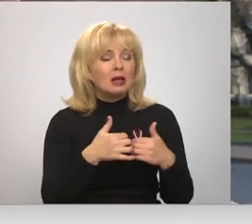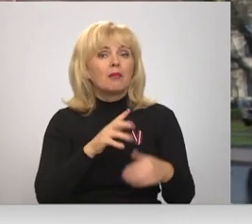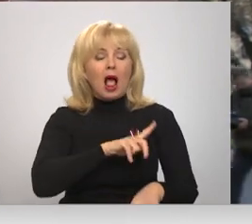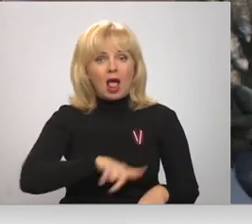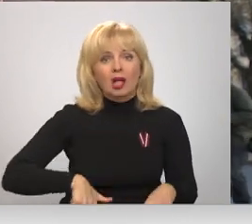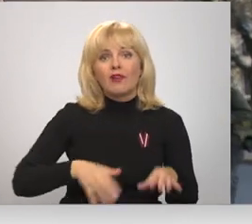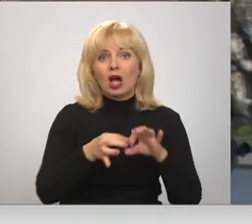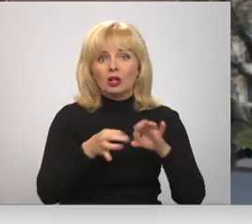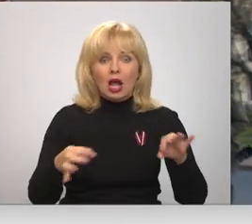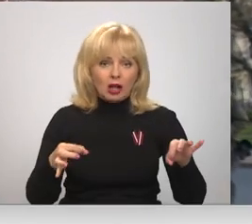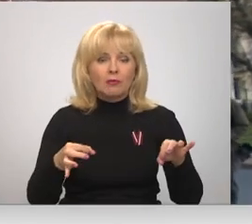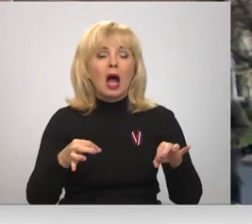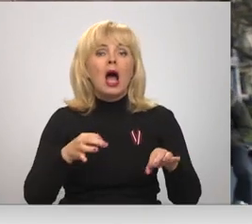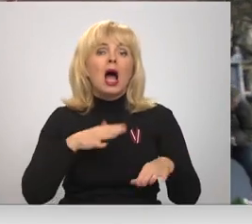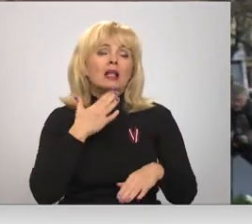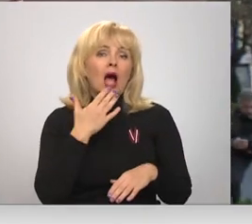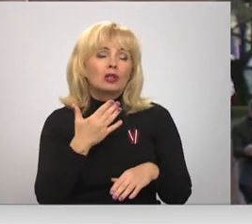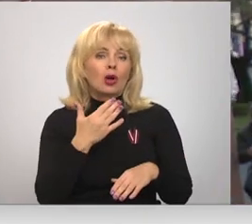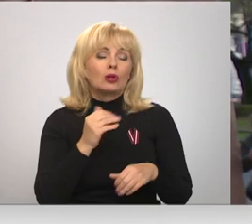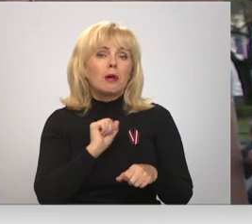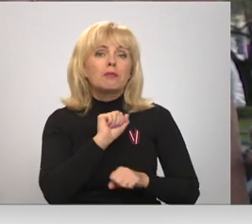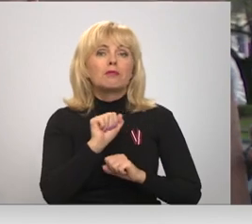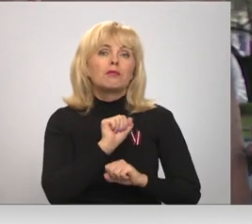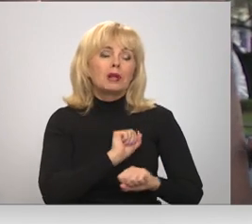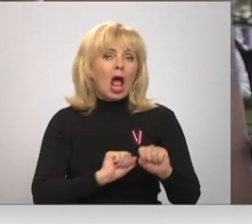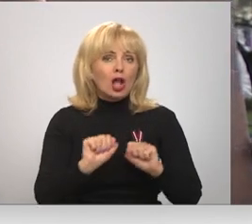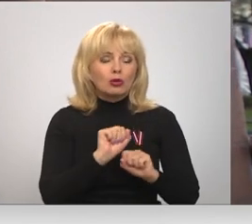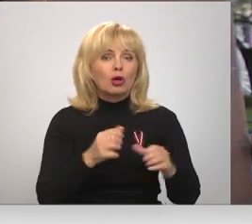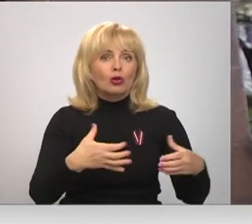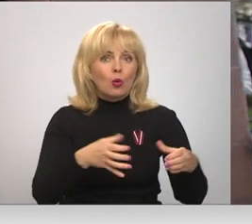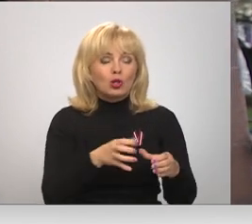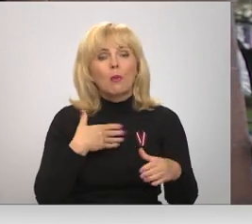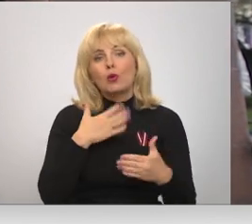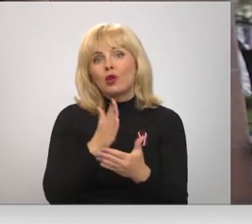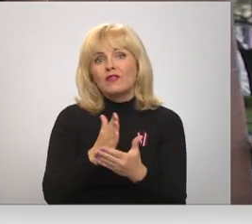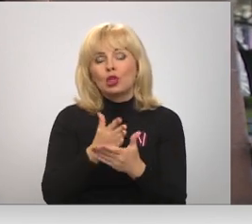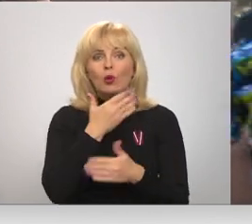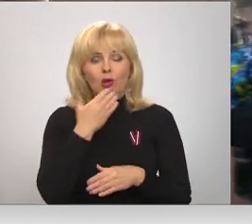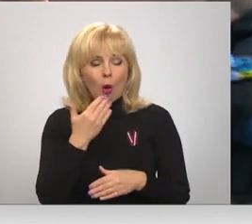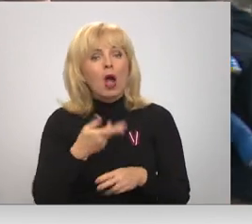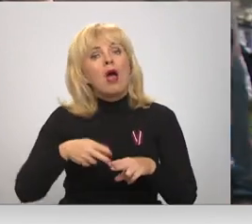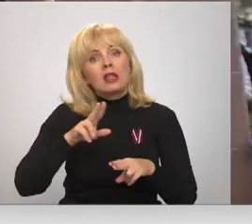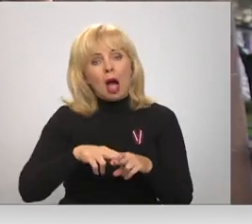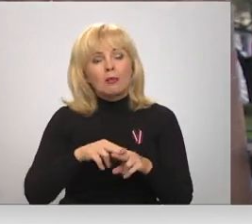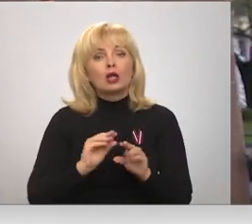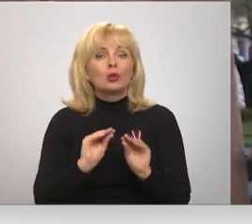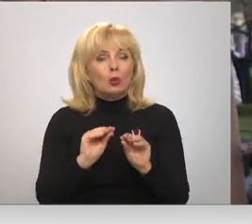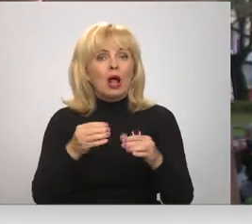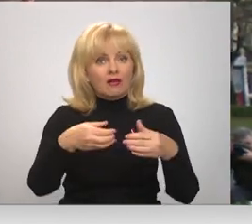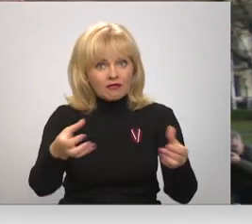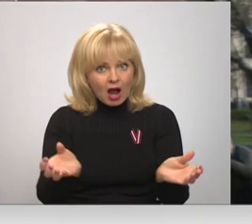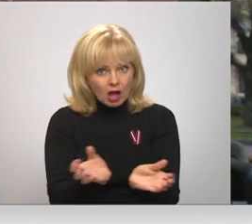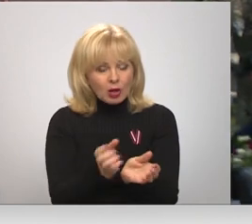atkarību, nacionālās pretošās kustību dalībnieku, jau vairs nav mūsu vidū daudz. Tāpēc nolieku vainagu